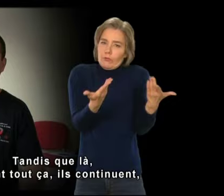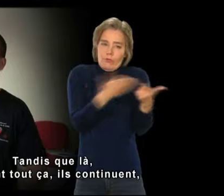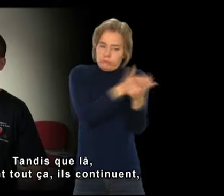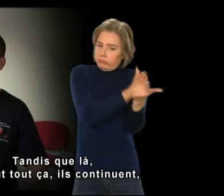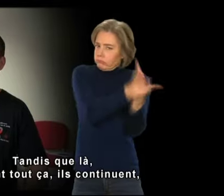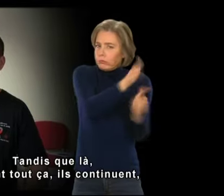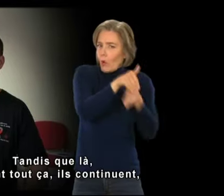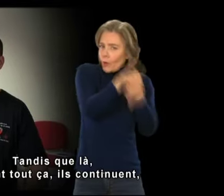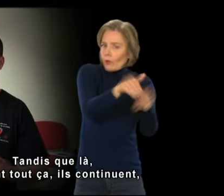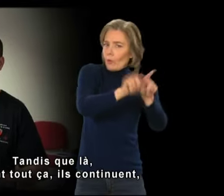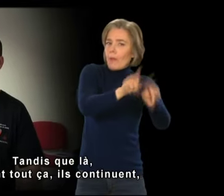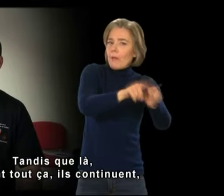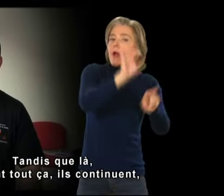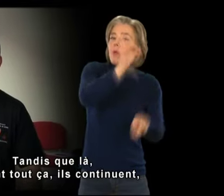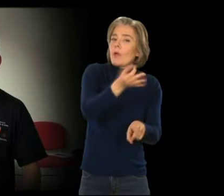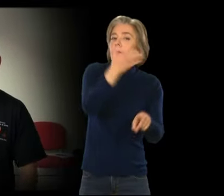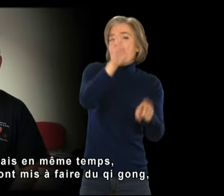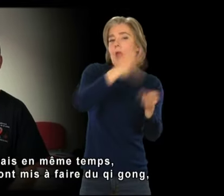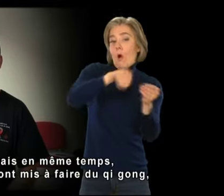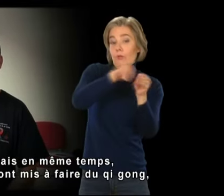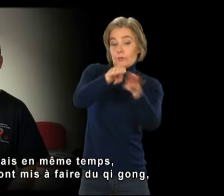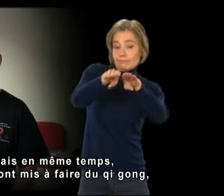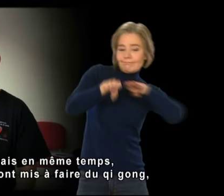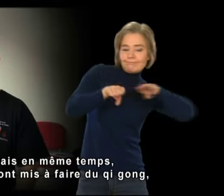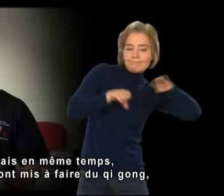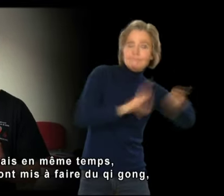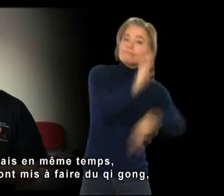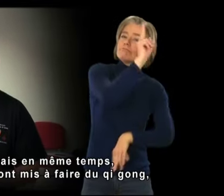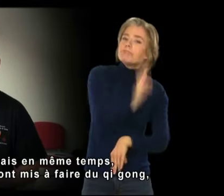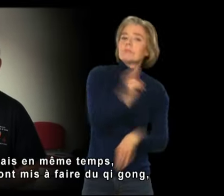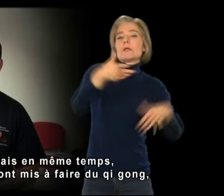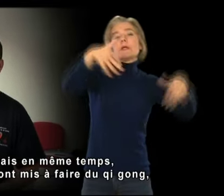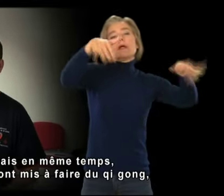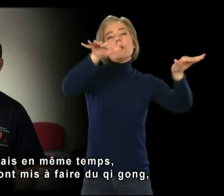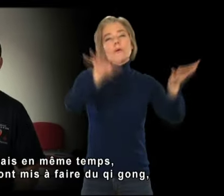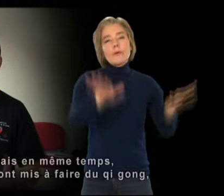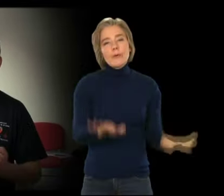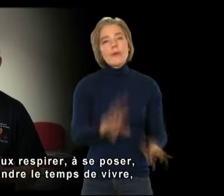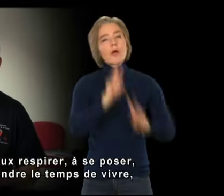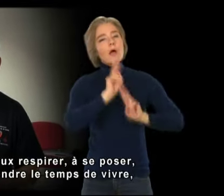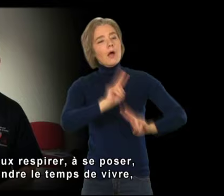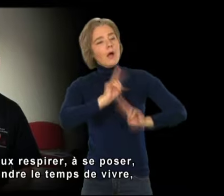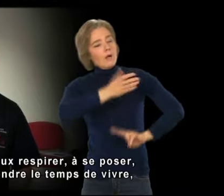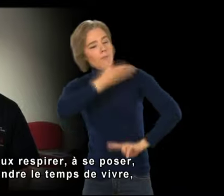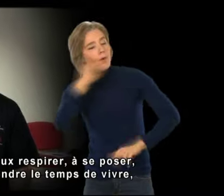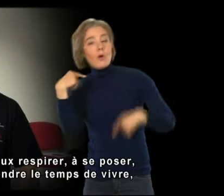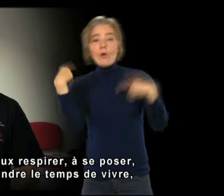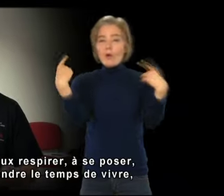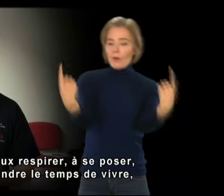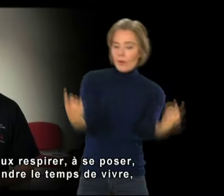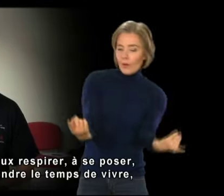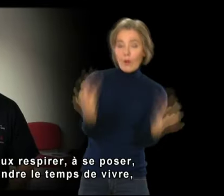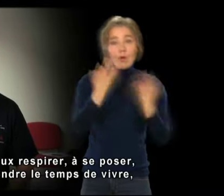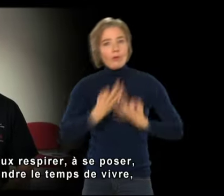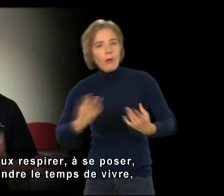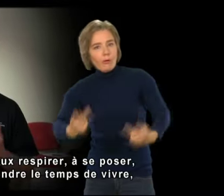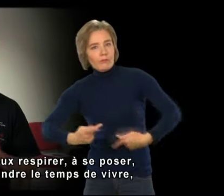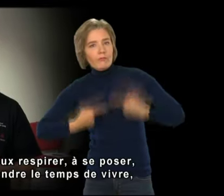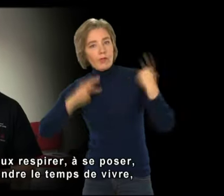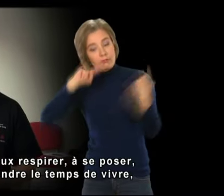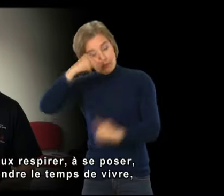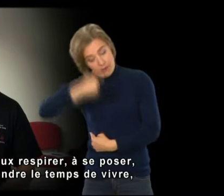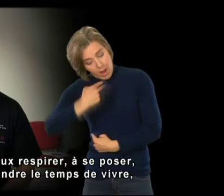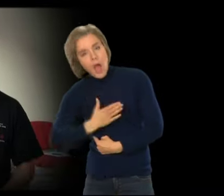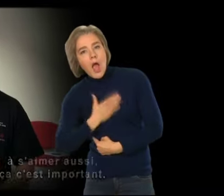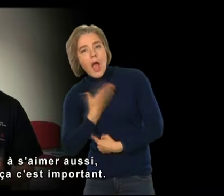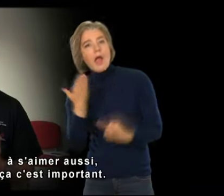ils font tout ça, il n'y a pas de souci, ils continuent. Mais en même temps, maintenant, ils se sont mis à faire du Qigong, à mieux respirer, à se poser, à prendre le